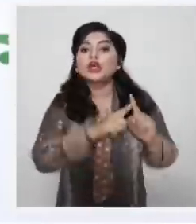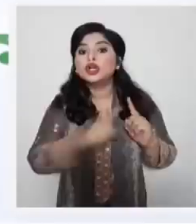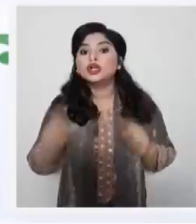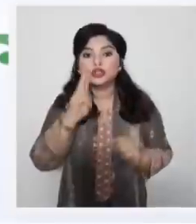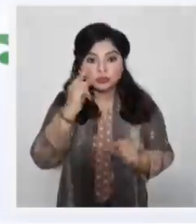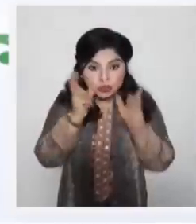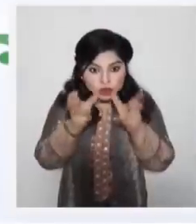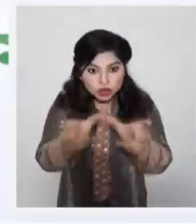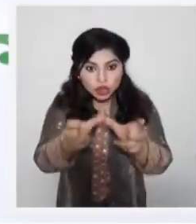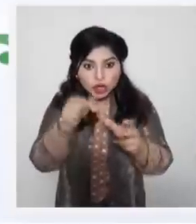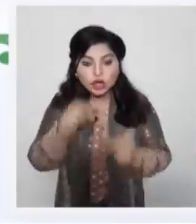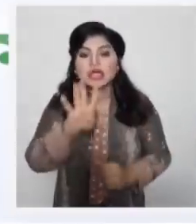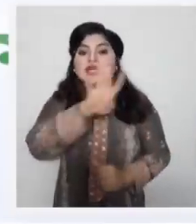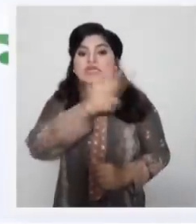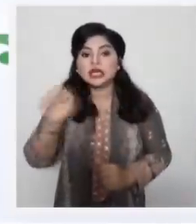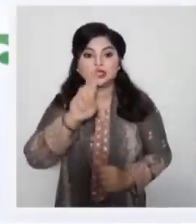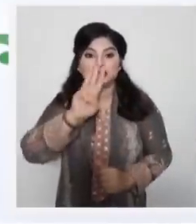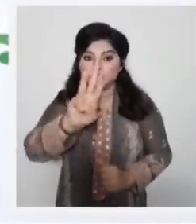মৃত্যুবরণ করেছেন 14 জন।